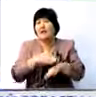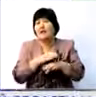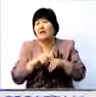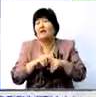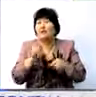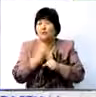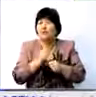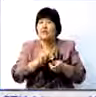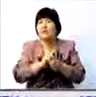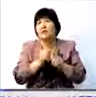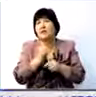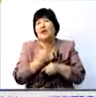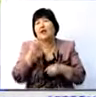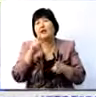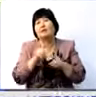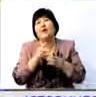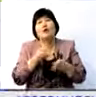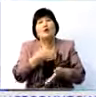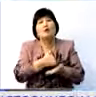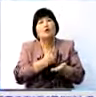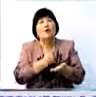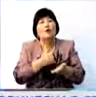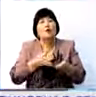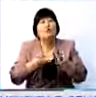переработать и использовать, к примеру, в качестве топлива.